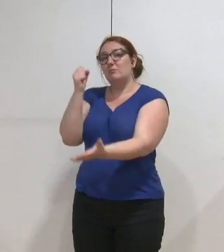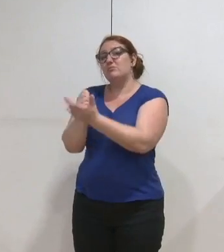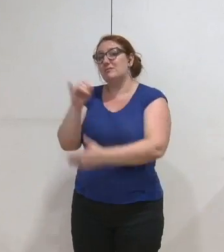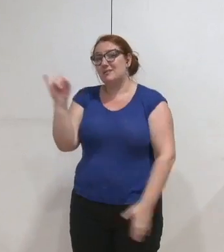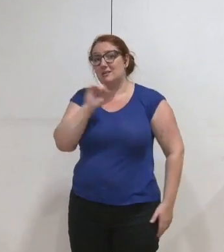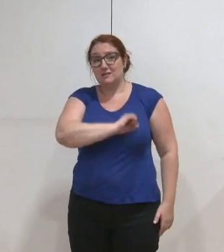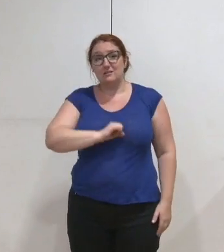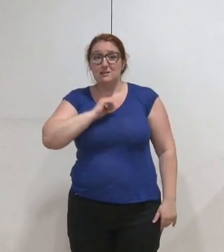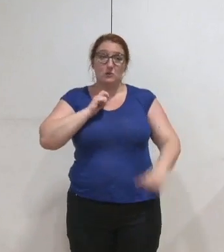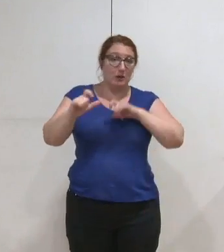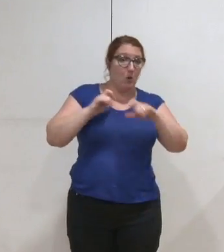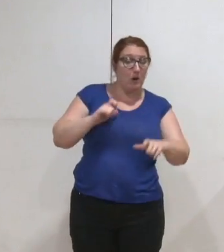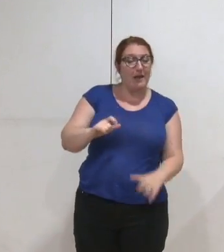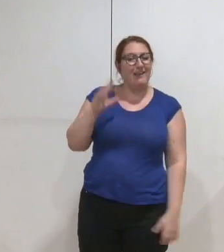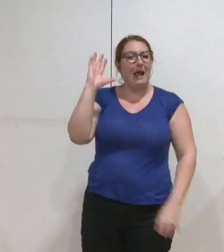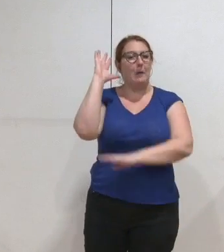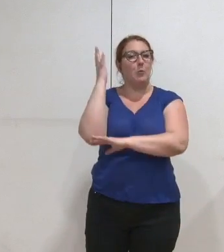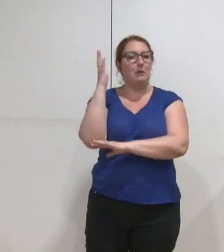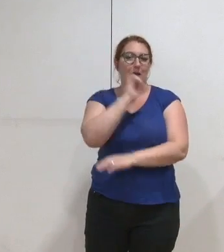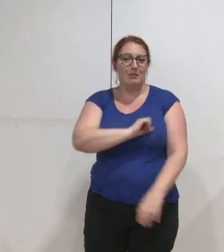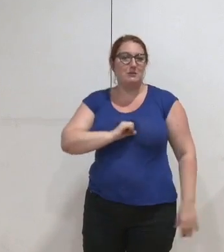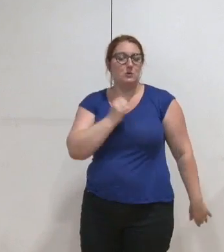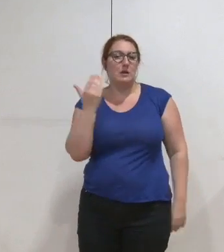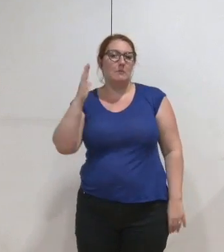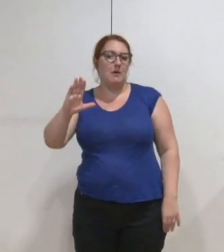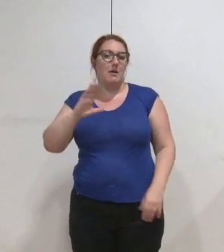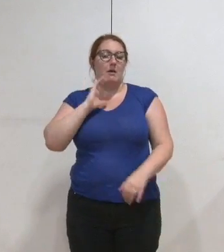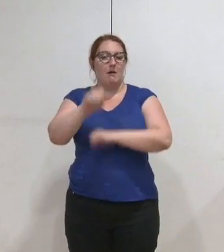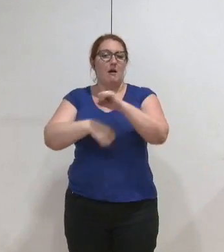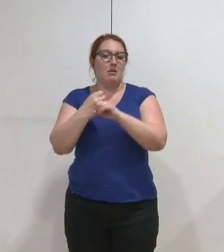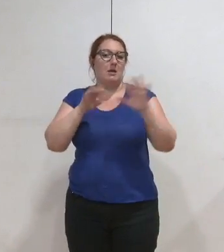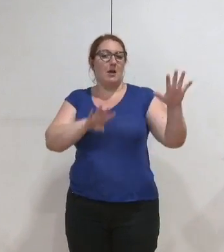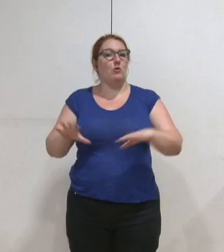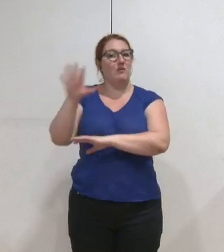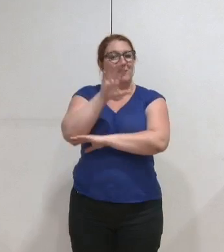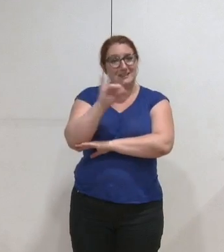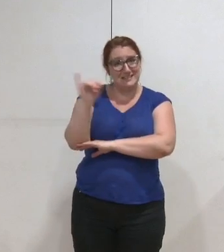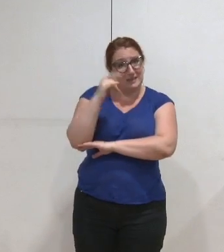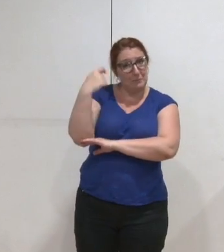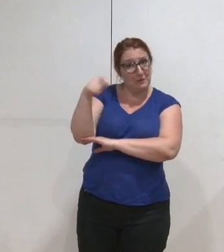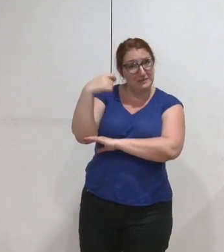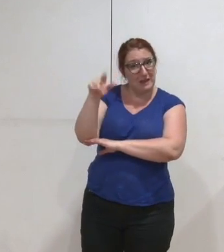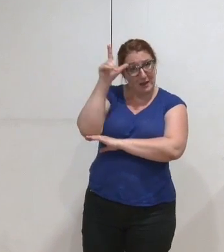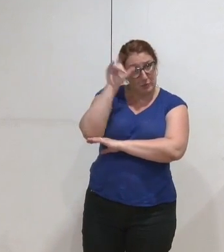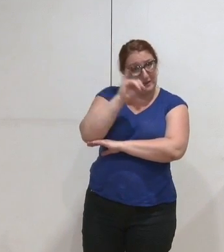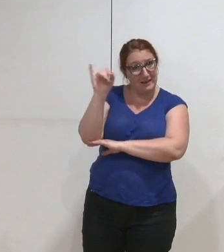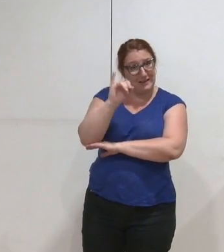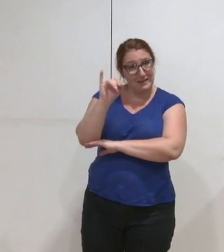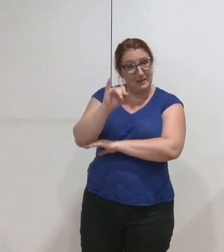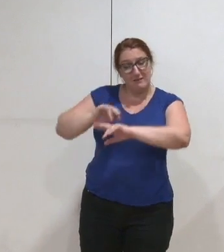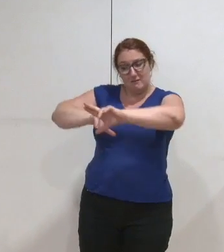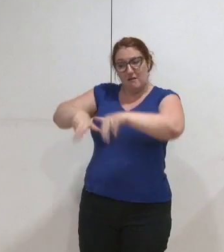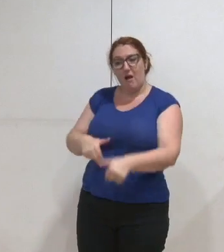suis désolé pour mes collègues républicains mais en 1995 qui était Président de la République quand les accords de